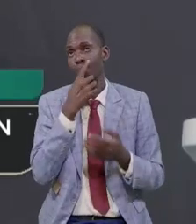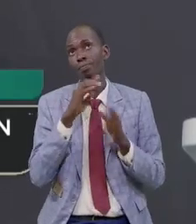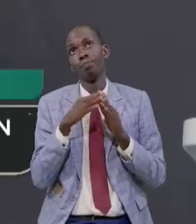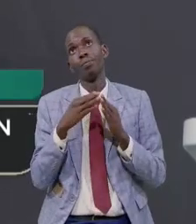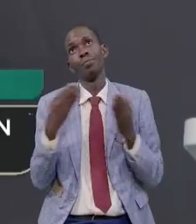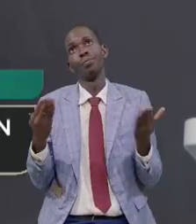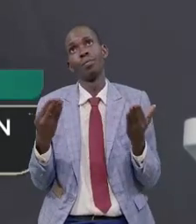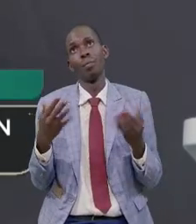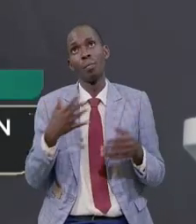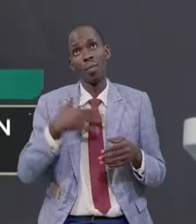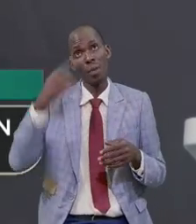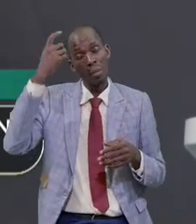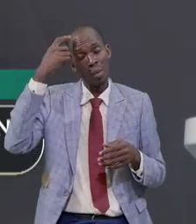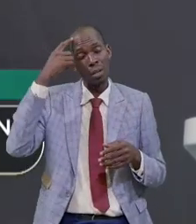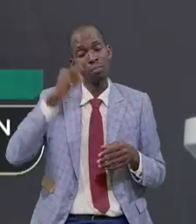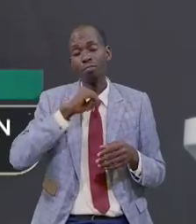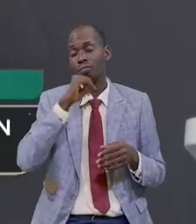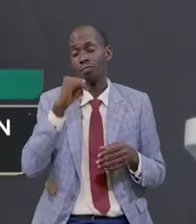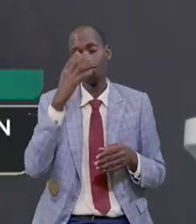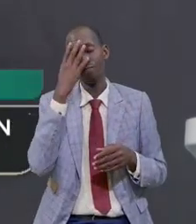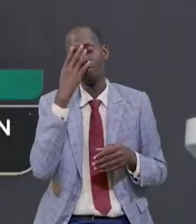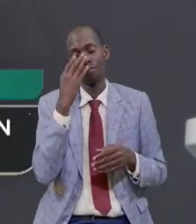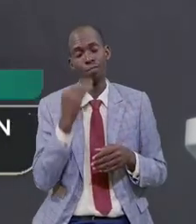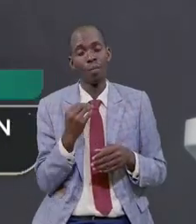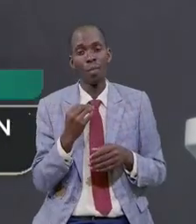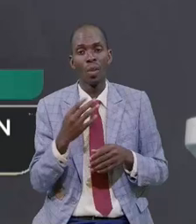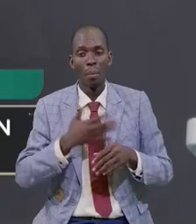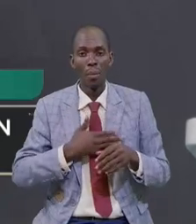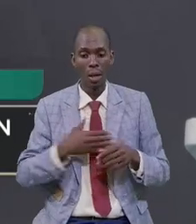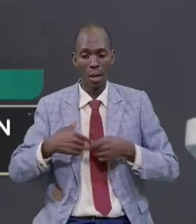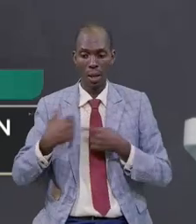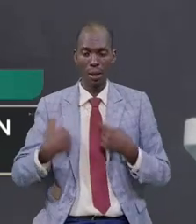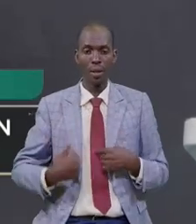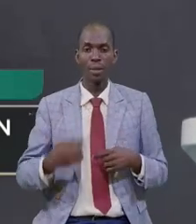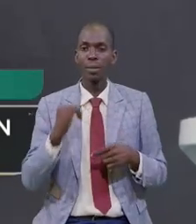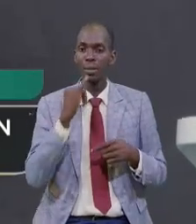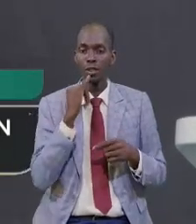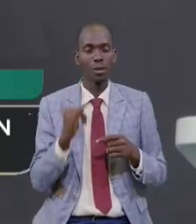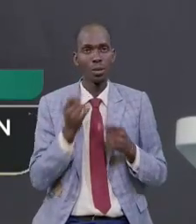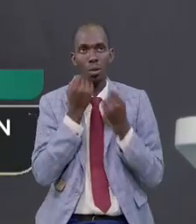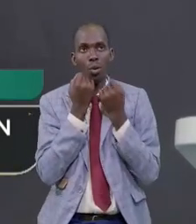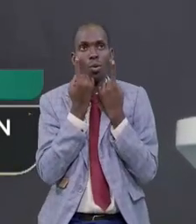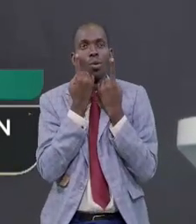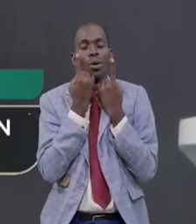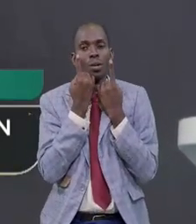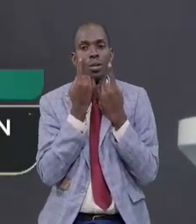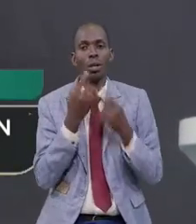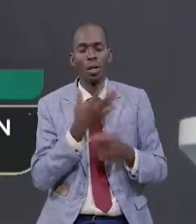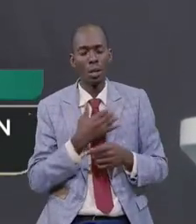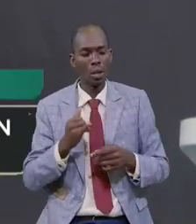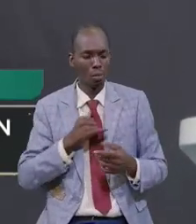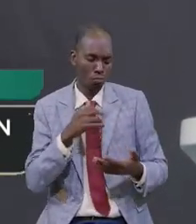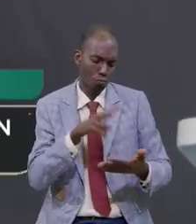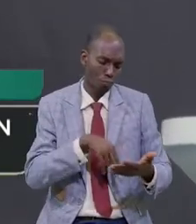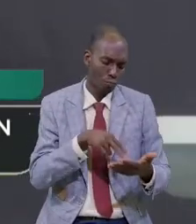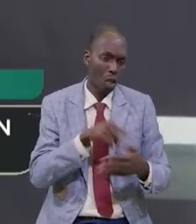ma pensée est alerte mon cœur est éveillé et je lis sur